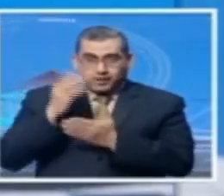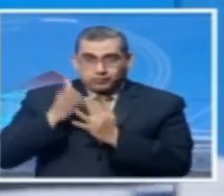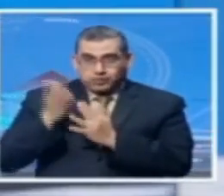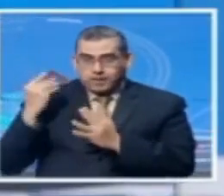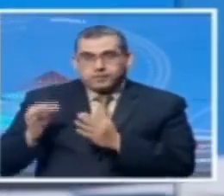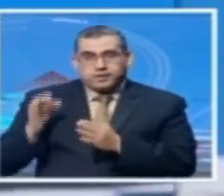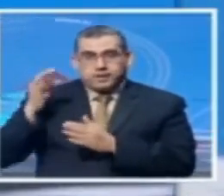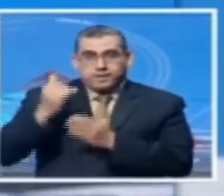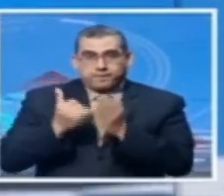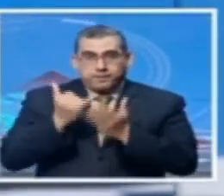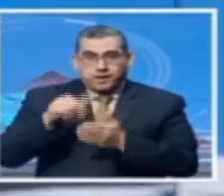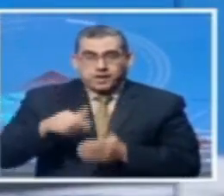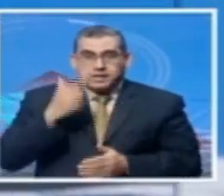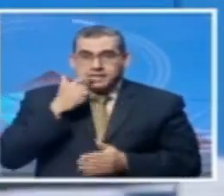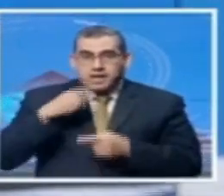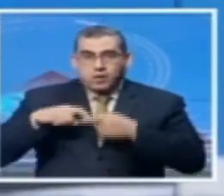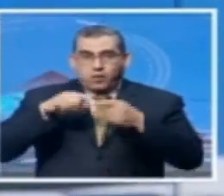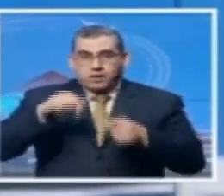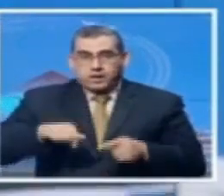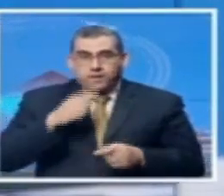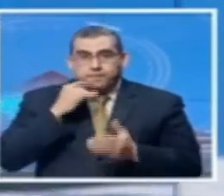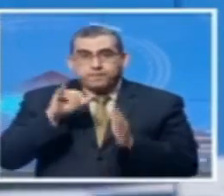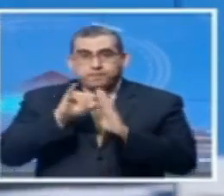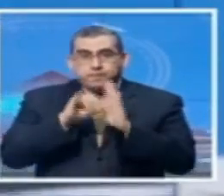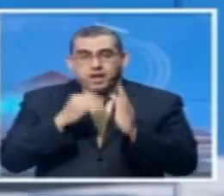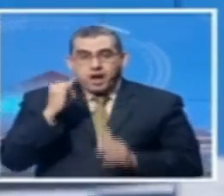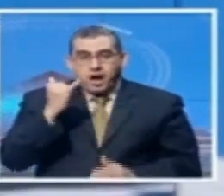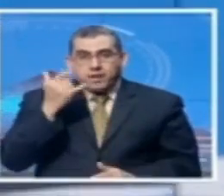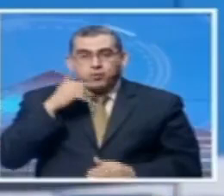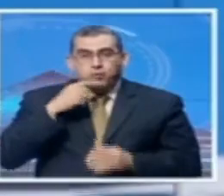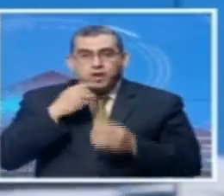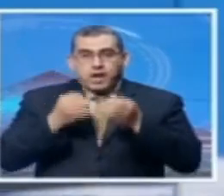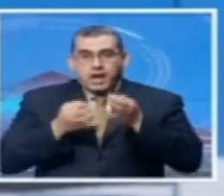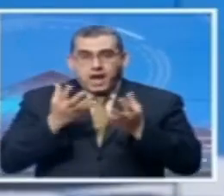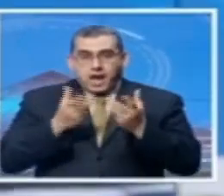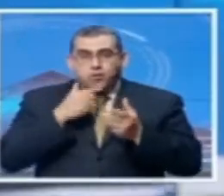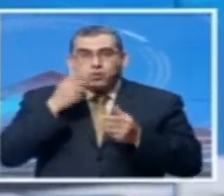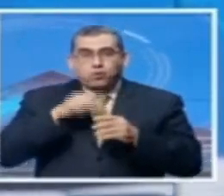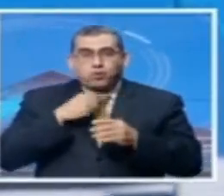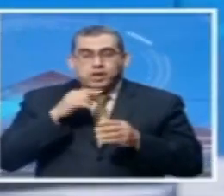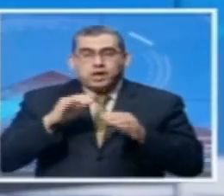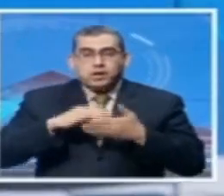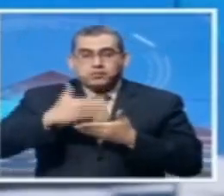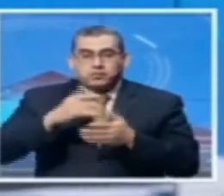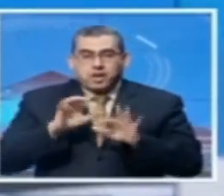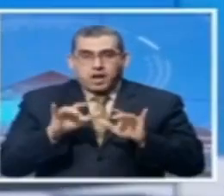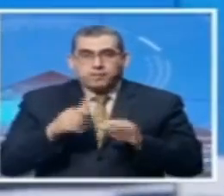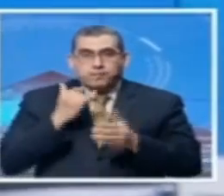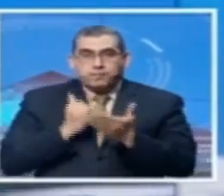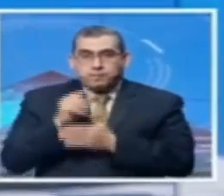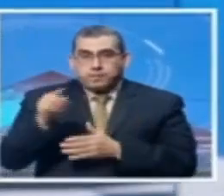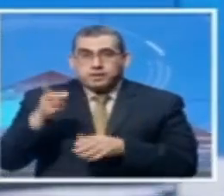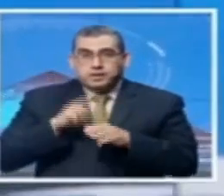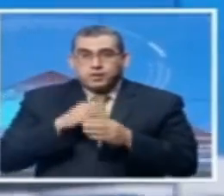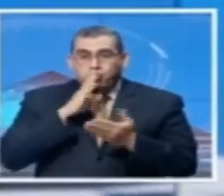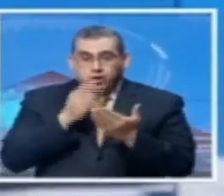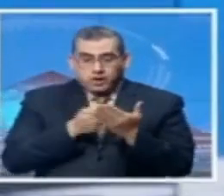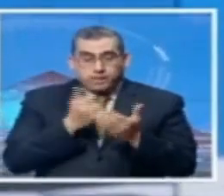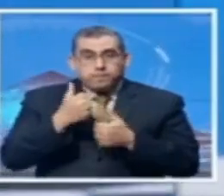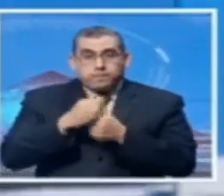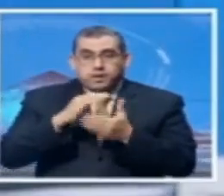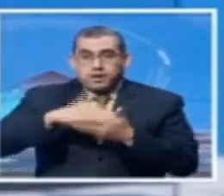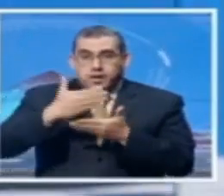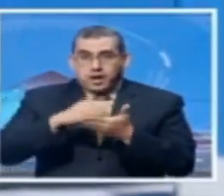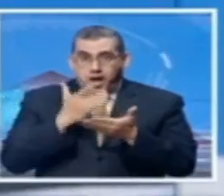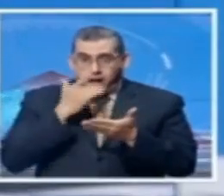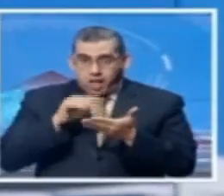الأول لسنوات النقل في مادتي اللغة العربية والأحياء إلكترونيا في المدارس وورقيا لباقي الفئات